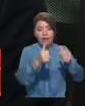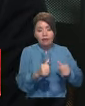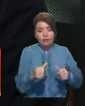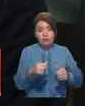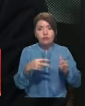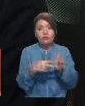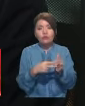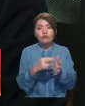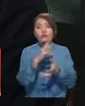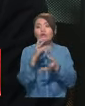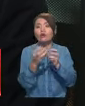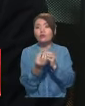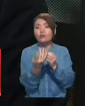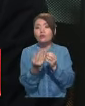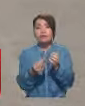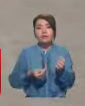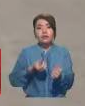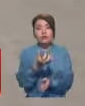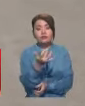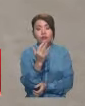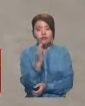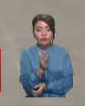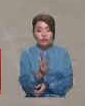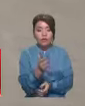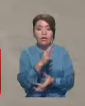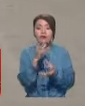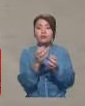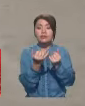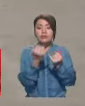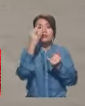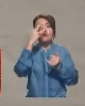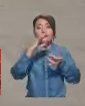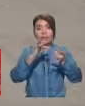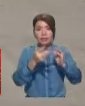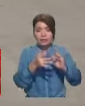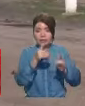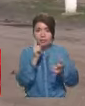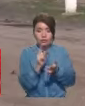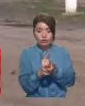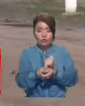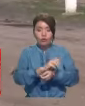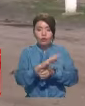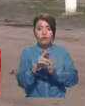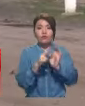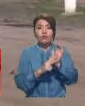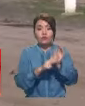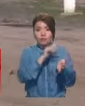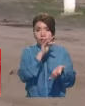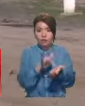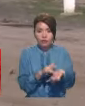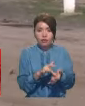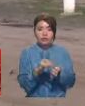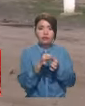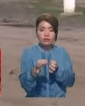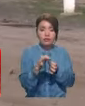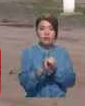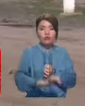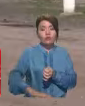стоимость этих вышек и финансирование этих вышек. Впрочем, современная интернет-связь должна охватить и 80 городов и поселков